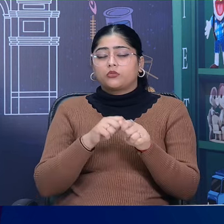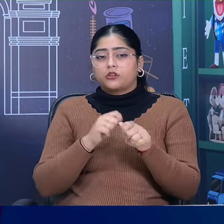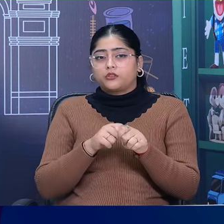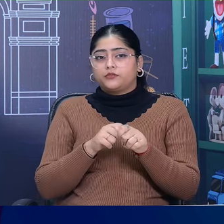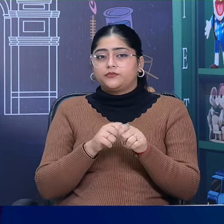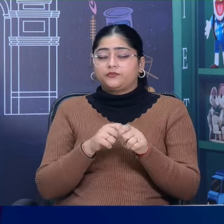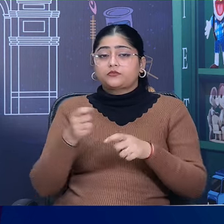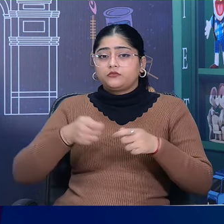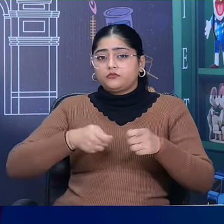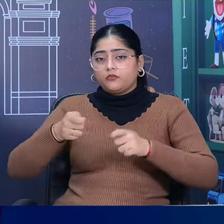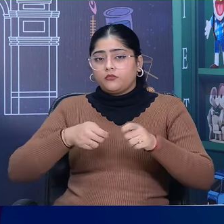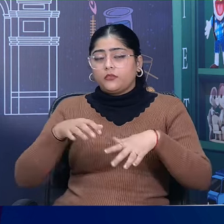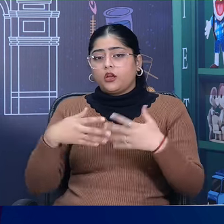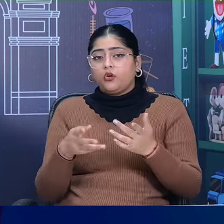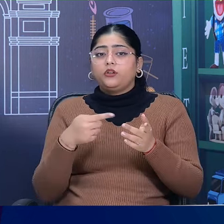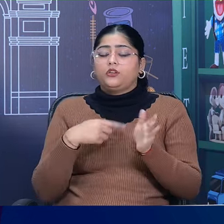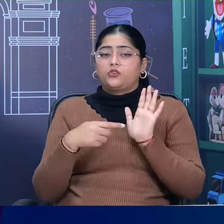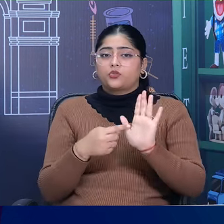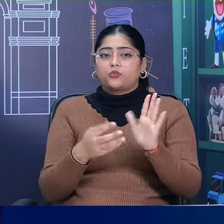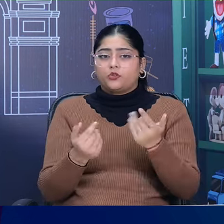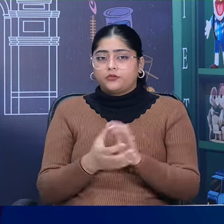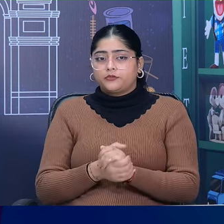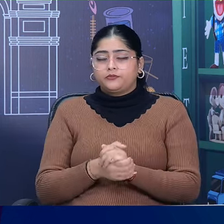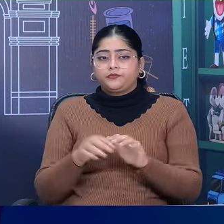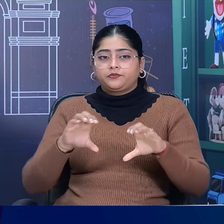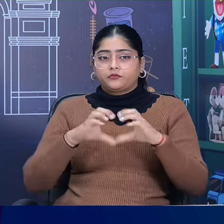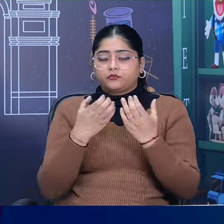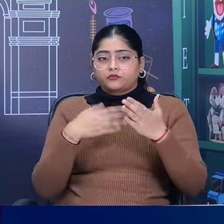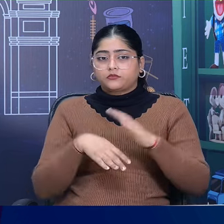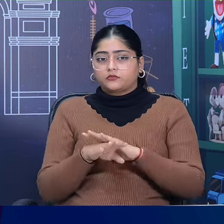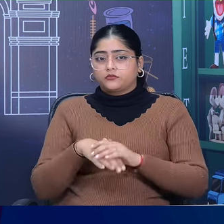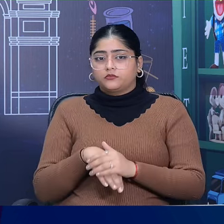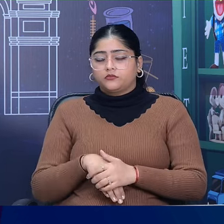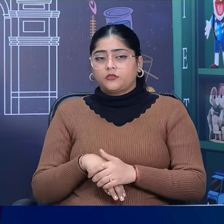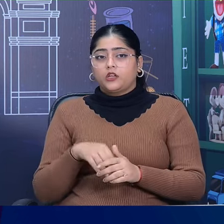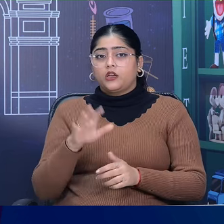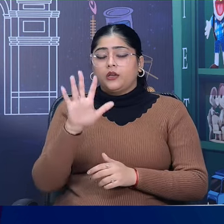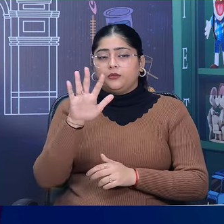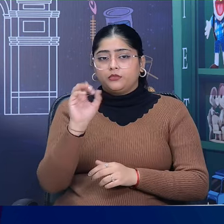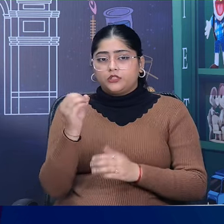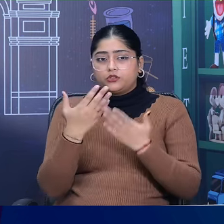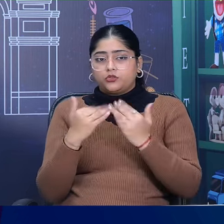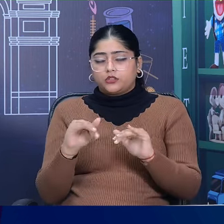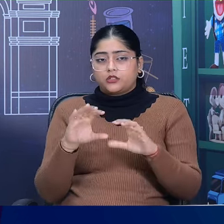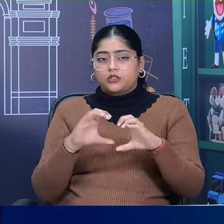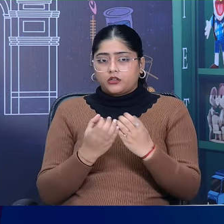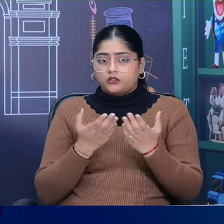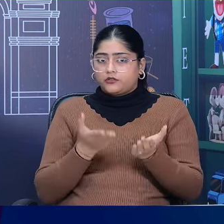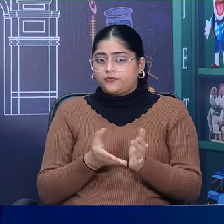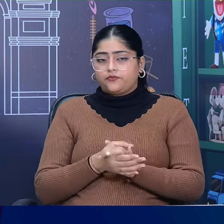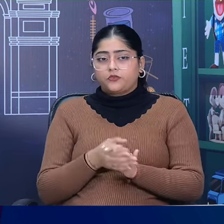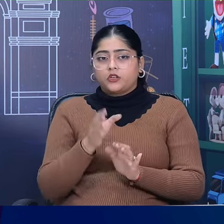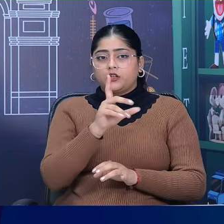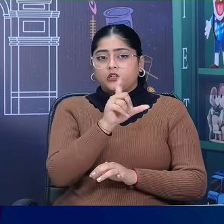रेगुलेट कराया जा सकता है आप क्लासरूम में बच्चों को कहिए कि आपकी ये 50 बच्चों की क्लास जिसमें हमारे